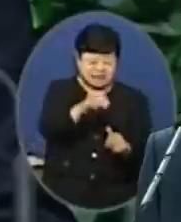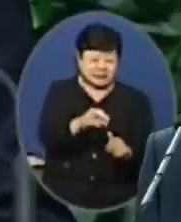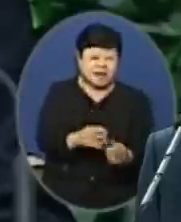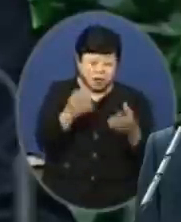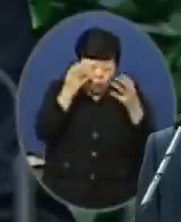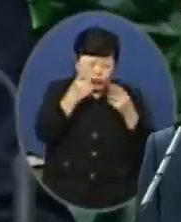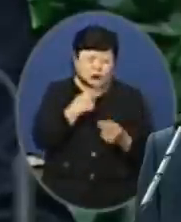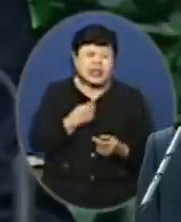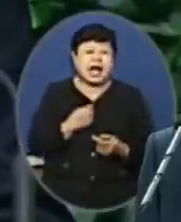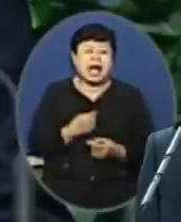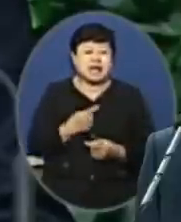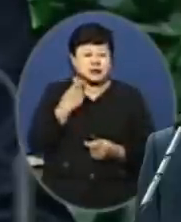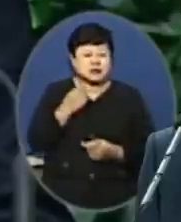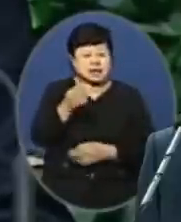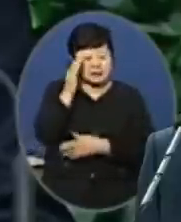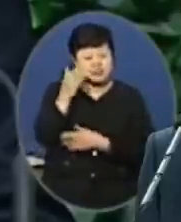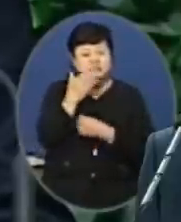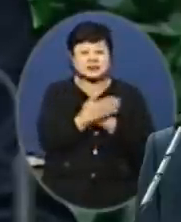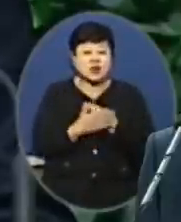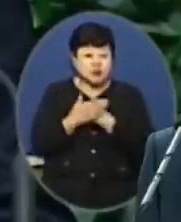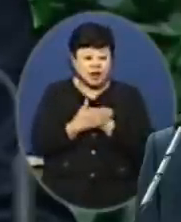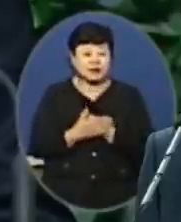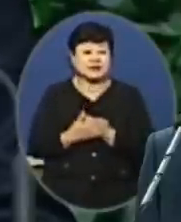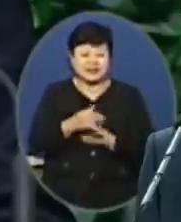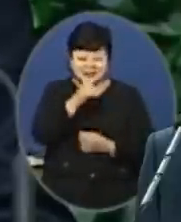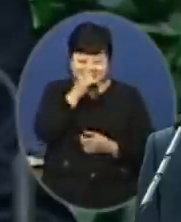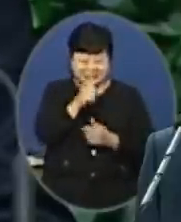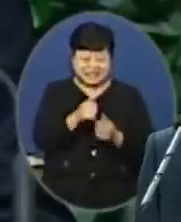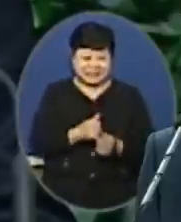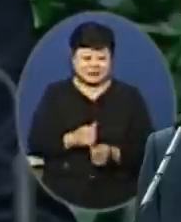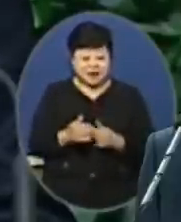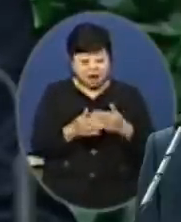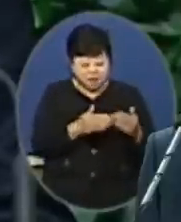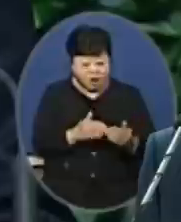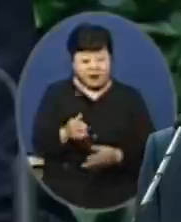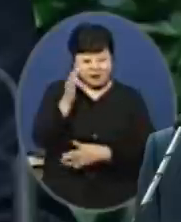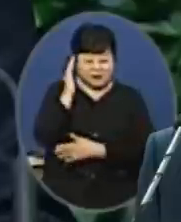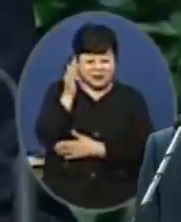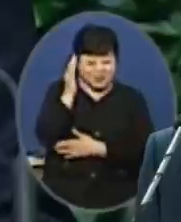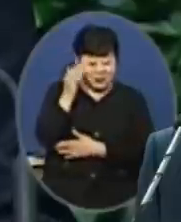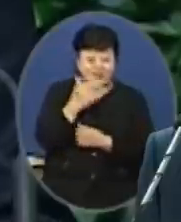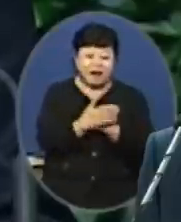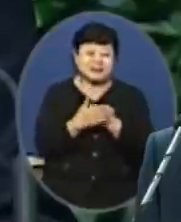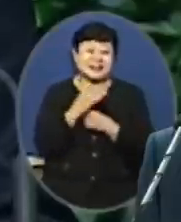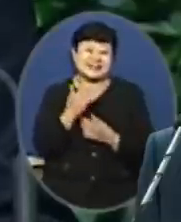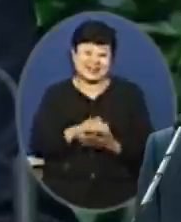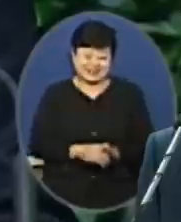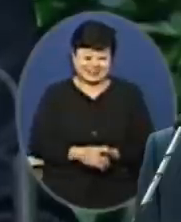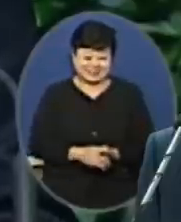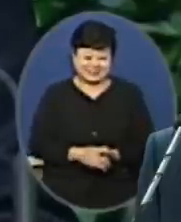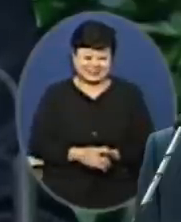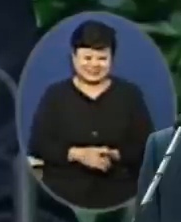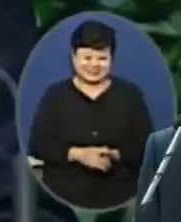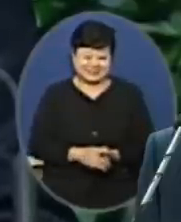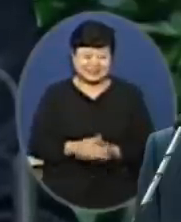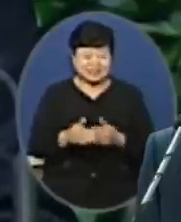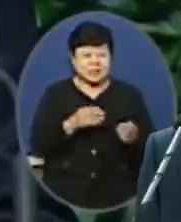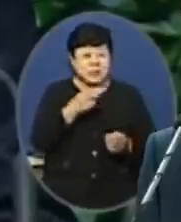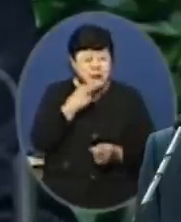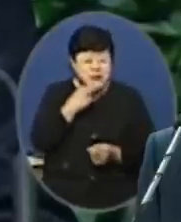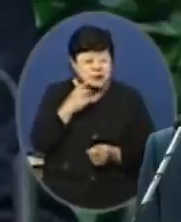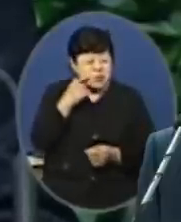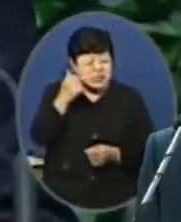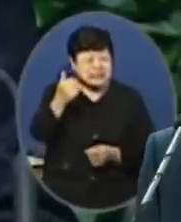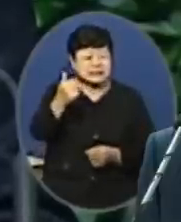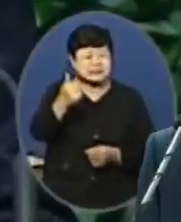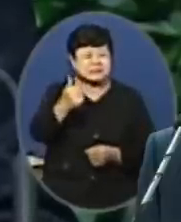당한 목사가 와서 설교를 하면은 하나님을 체험한 것을 이야기하기 때문에 우리의 은혜가 되는 것입니다. 체험을 하지 못한